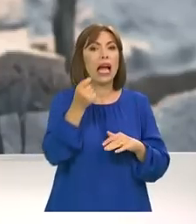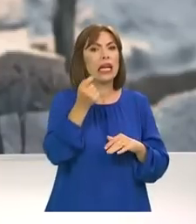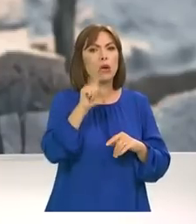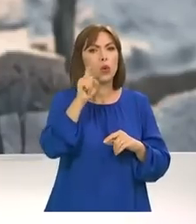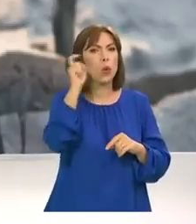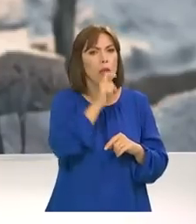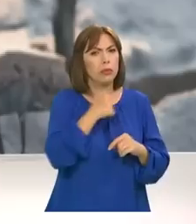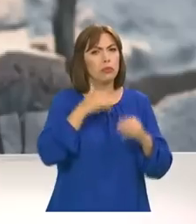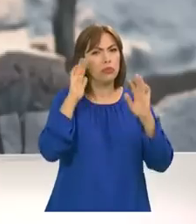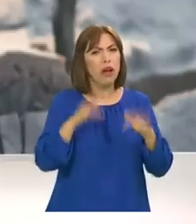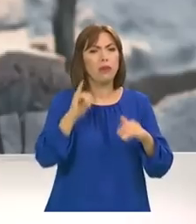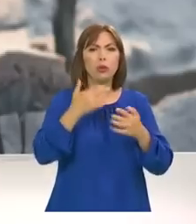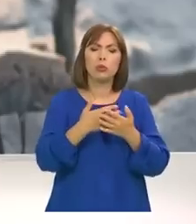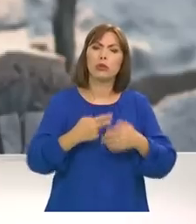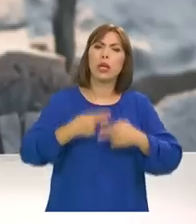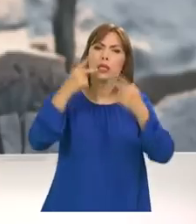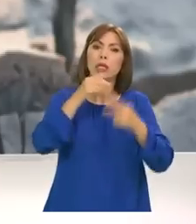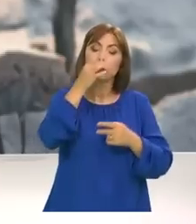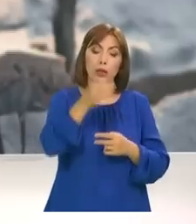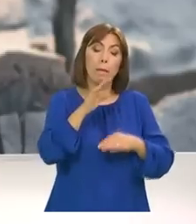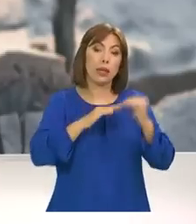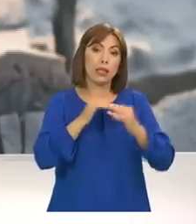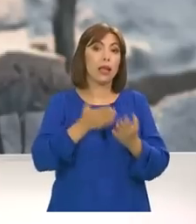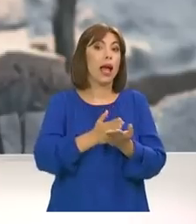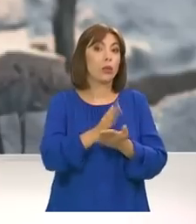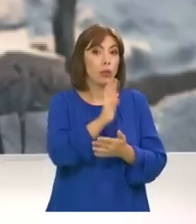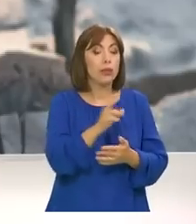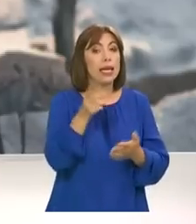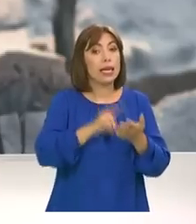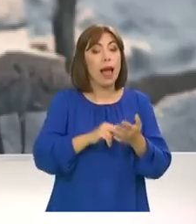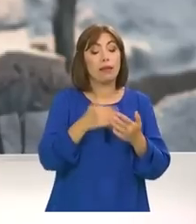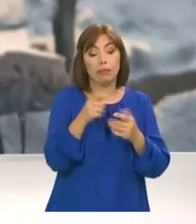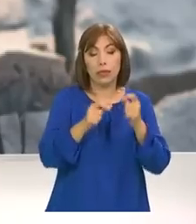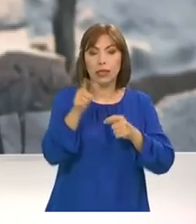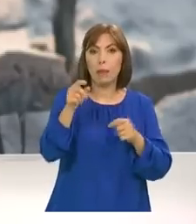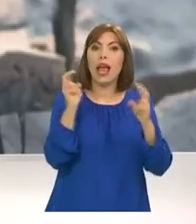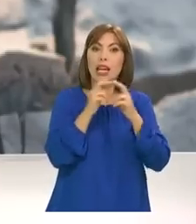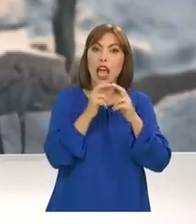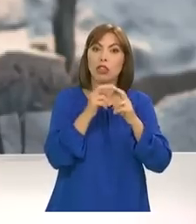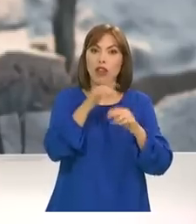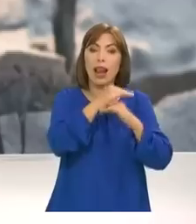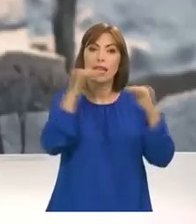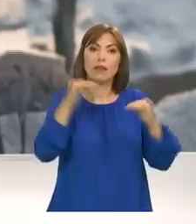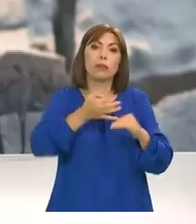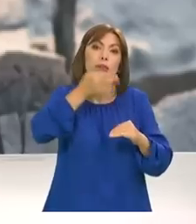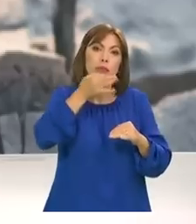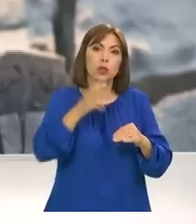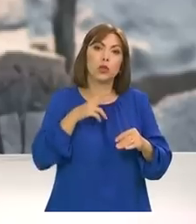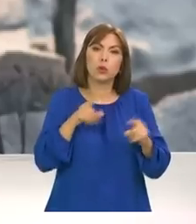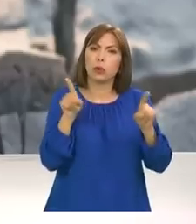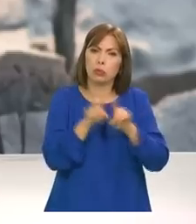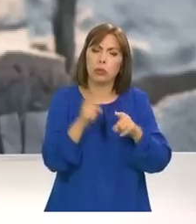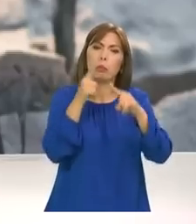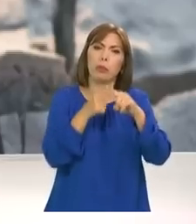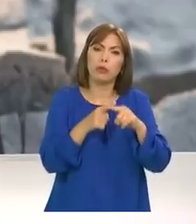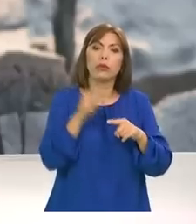ne lipsește, avem chiar și pentru export, spune Petre Daia, ministrul agriculturii. Iar la capitolul energie, la nivel declarativ, suntem tot